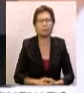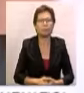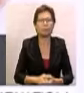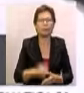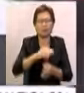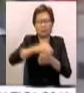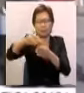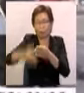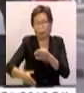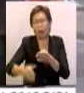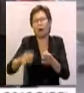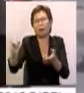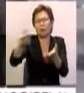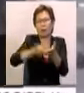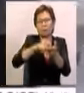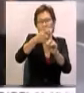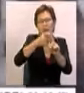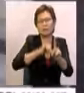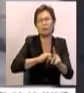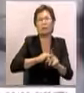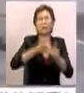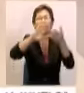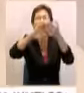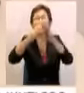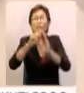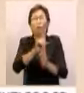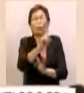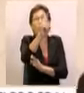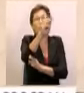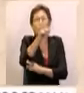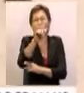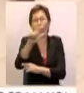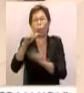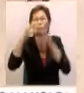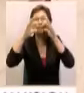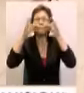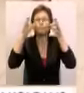dulu laporan saya, Syadikin Baharin dari City One Mall Kuching.